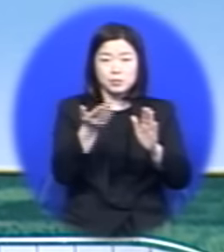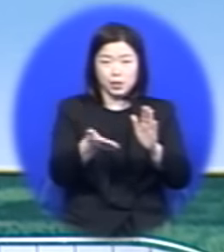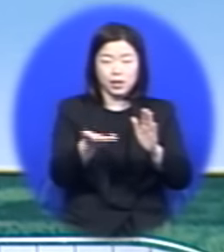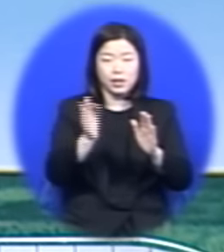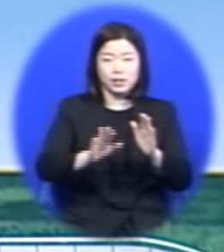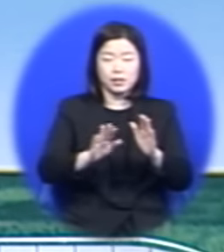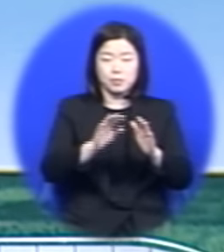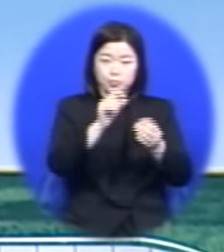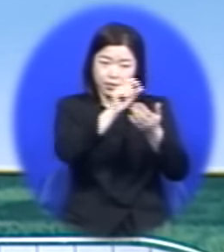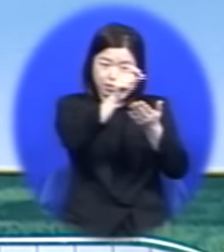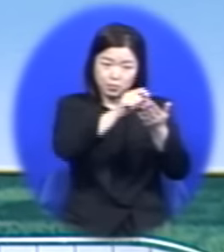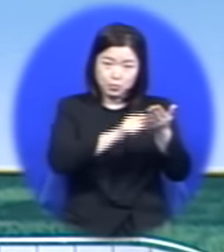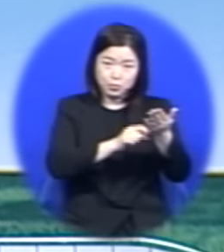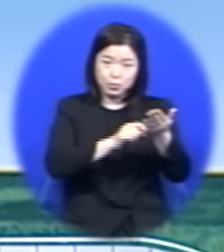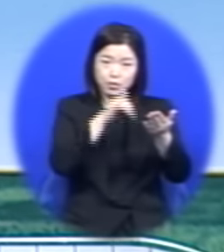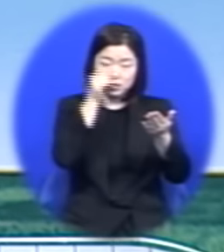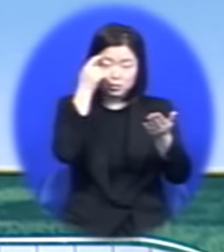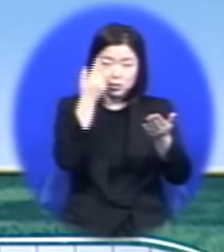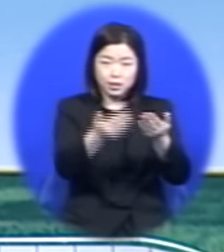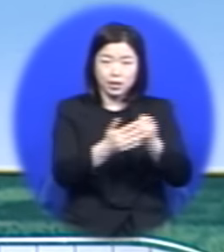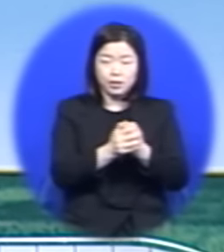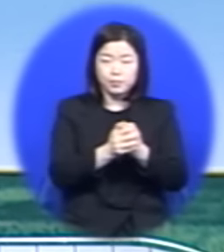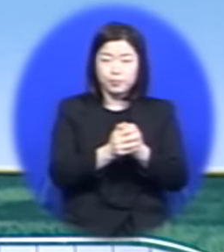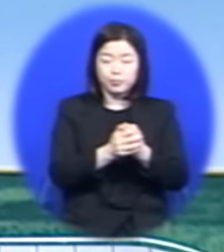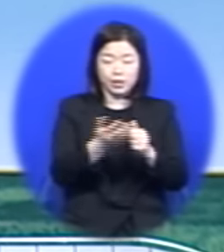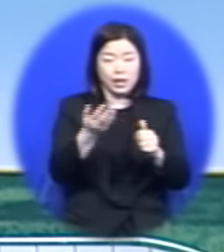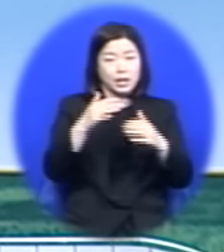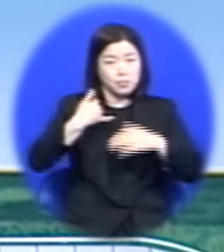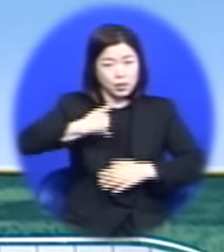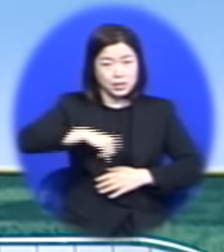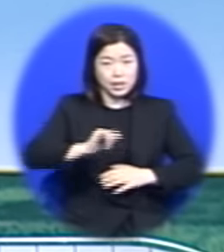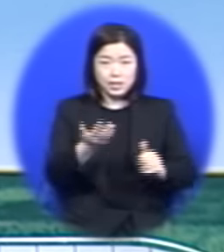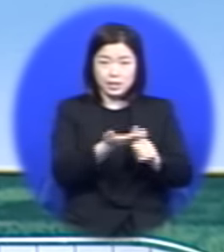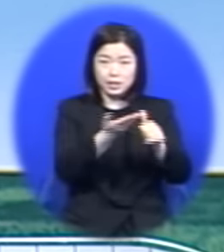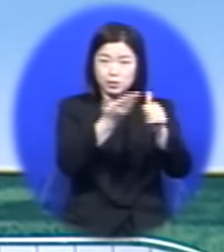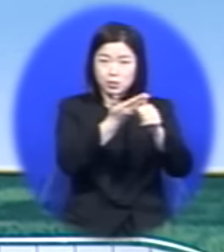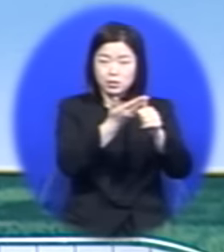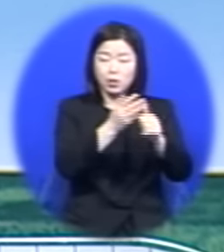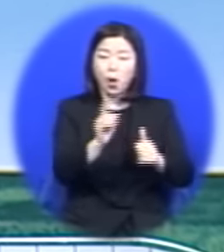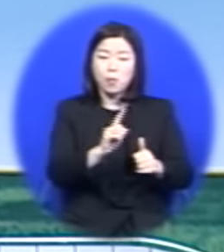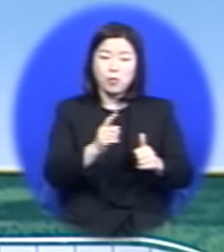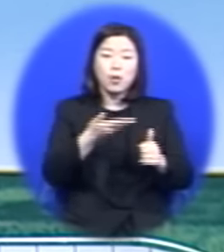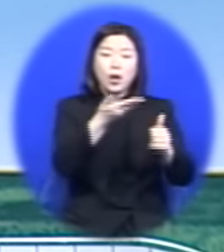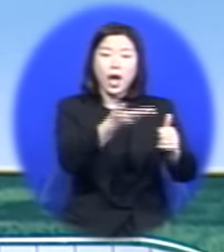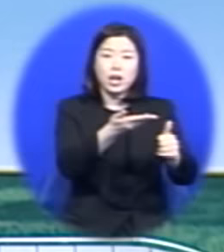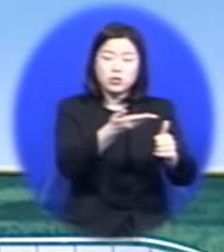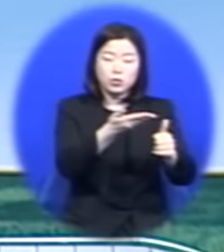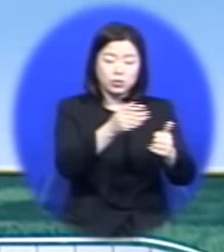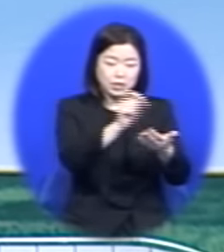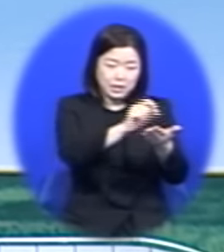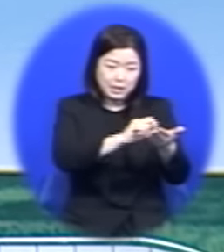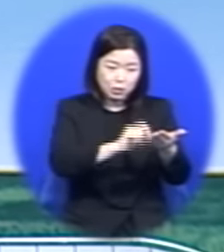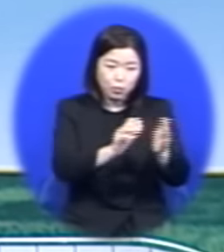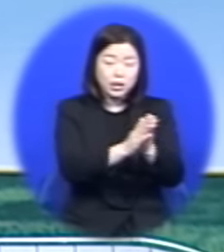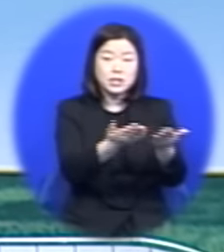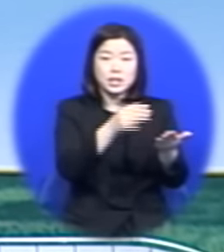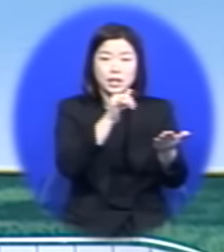네. 자녀를 기르면서 내가 자녀들에게 뭐 해줬는지 장부 정리한 부모